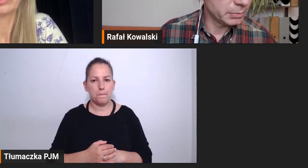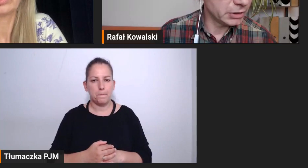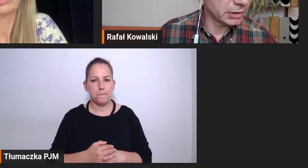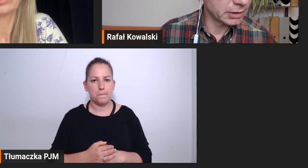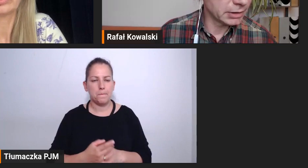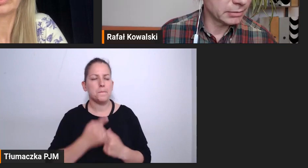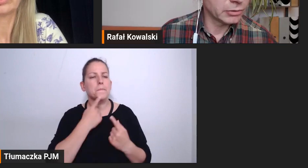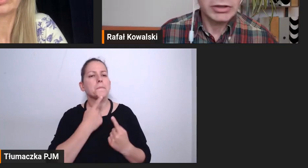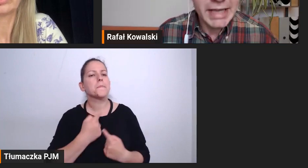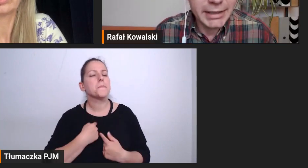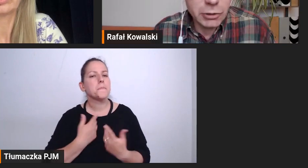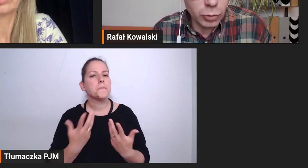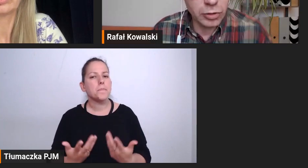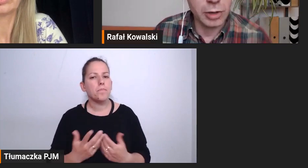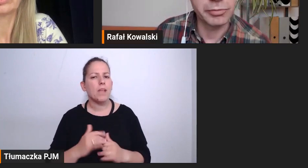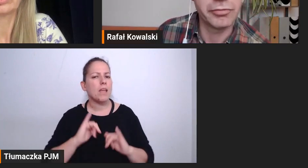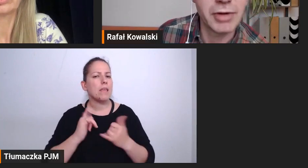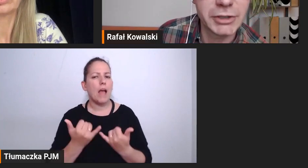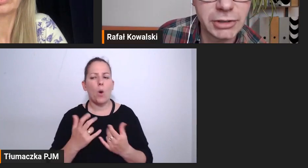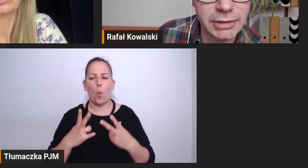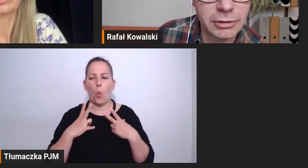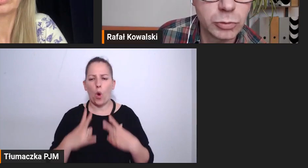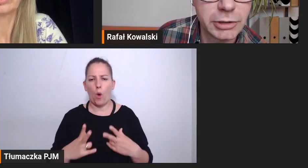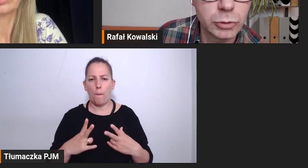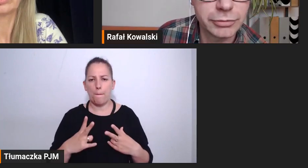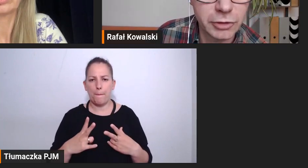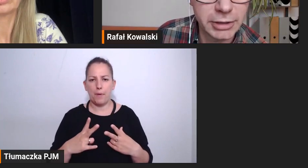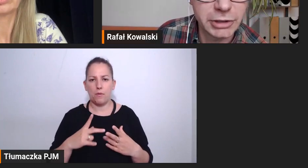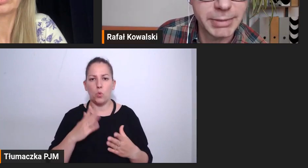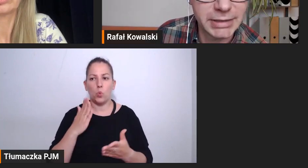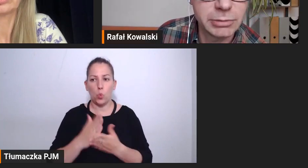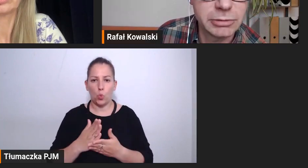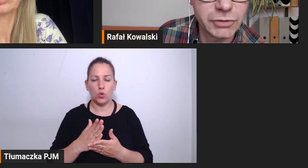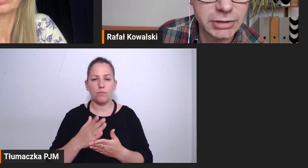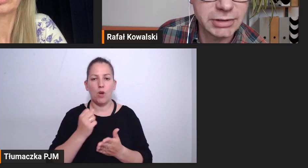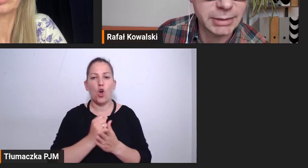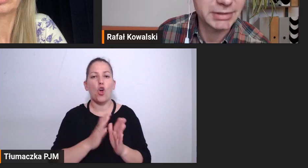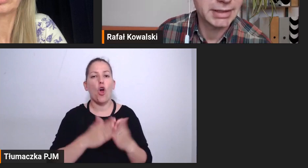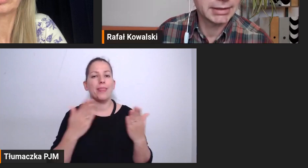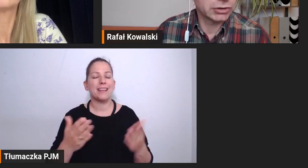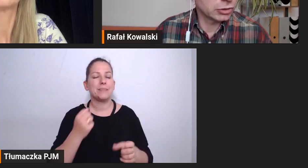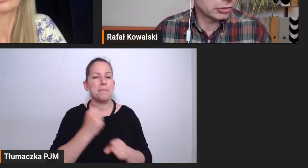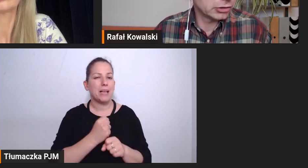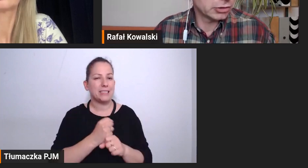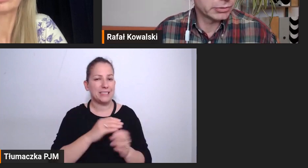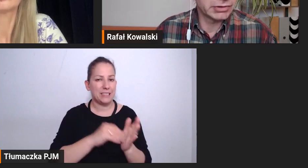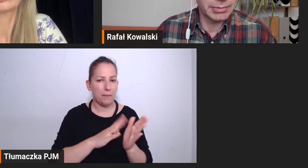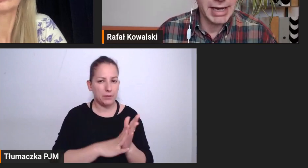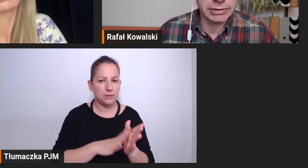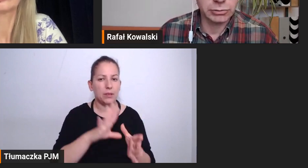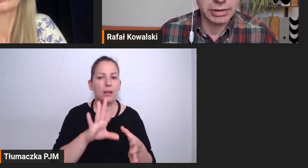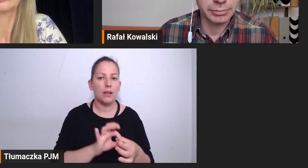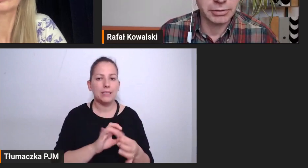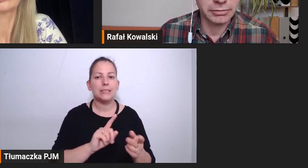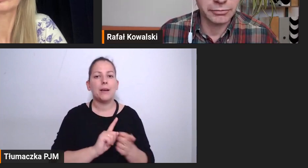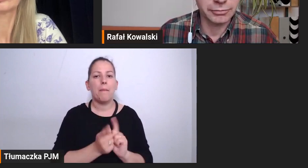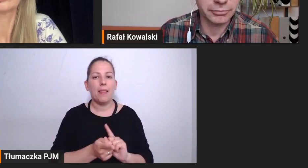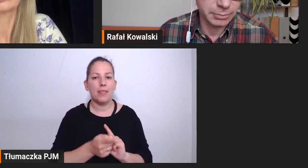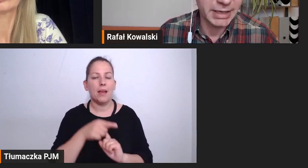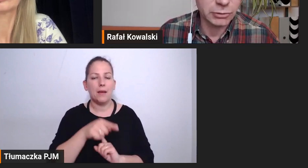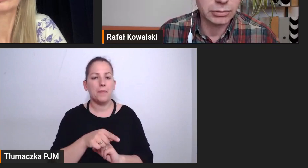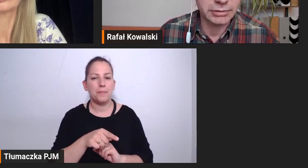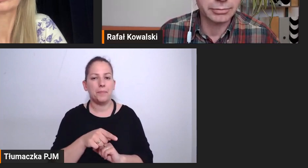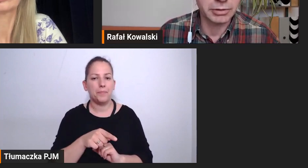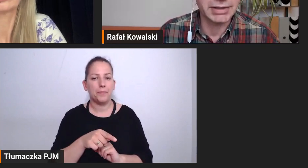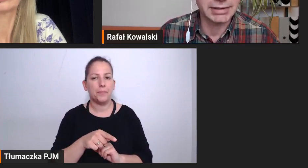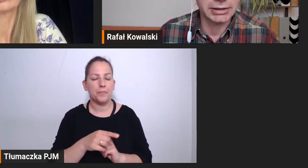Powiedz mi, jakich urlopów właśnie, które już w kodeksie pracy były wcześniej zapisane, dotyczą